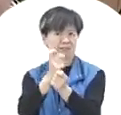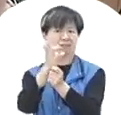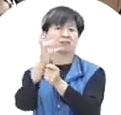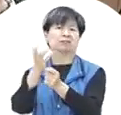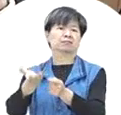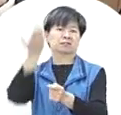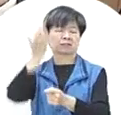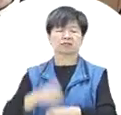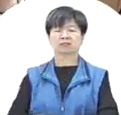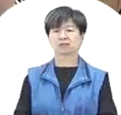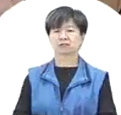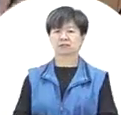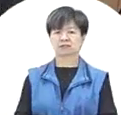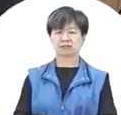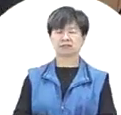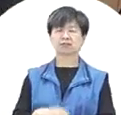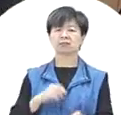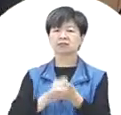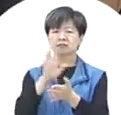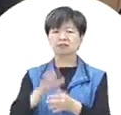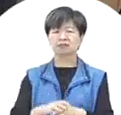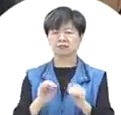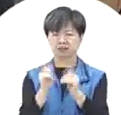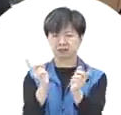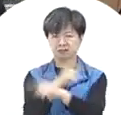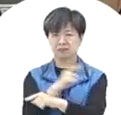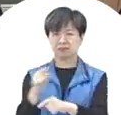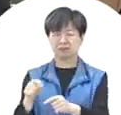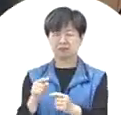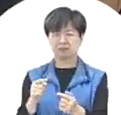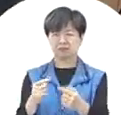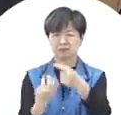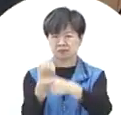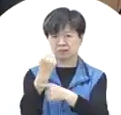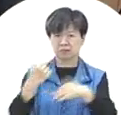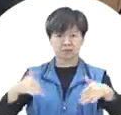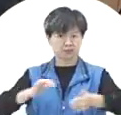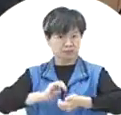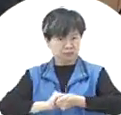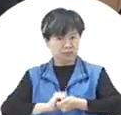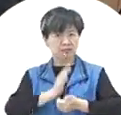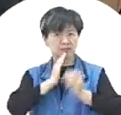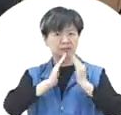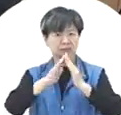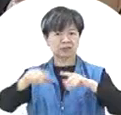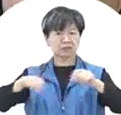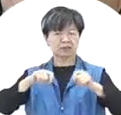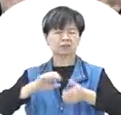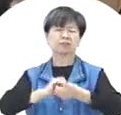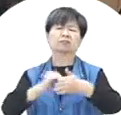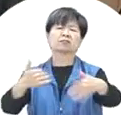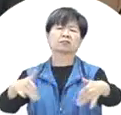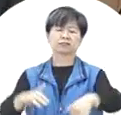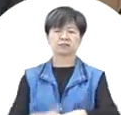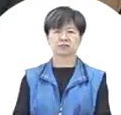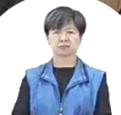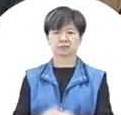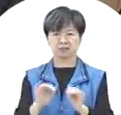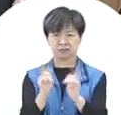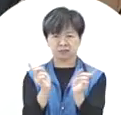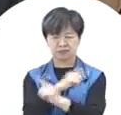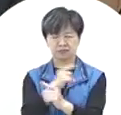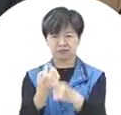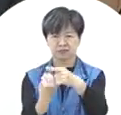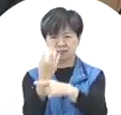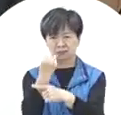政局局长，来您来回答。 报告，底价地比例现阶段还没有出来，是因为都市计划还没有确定了。 对。 然后底价地比例还要看